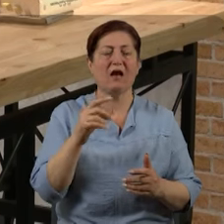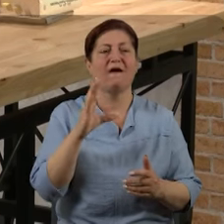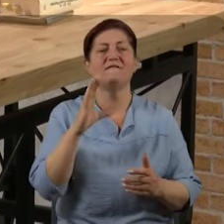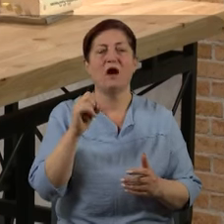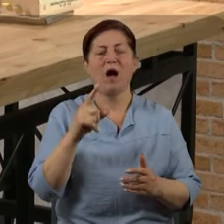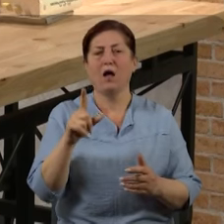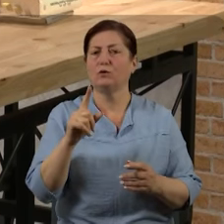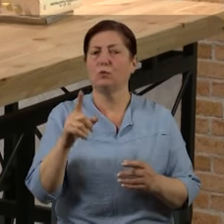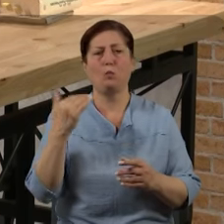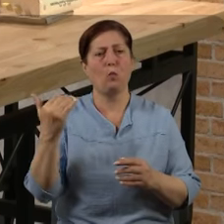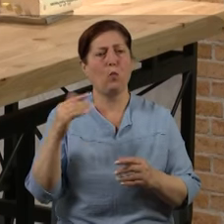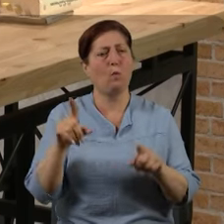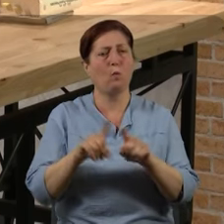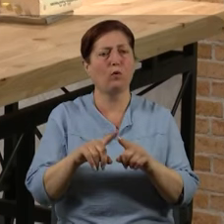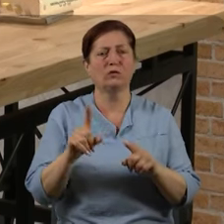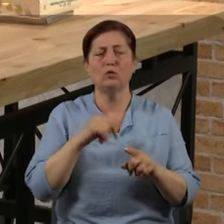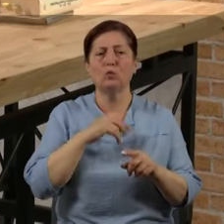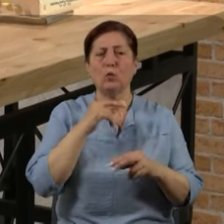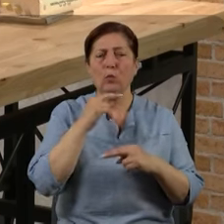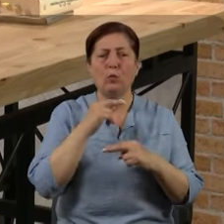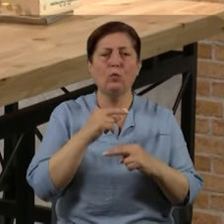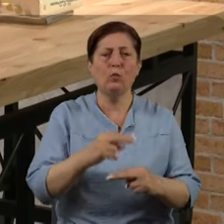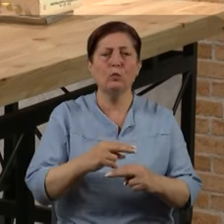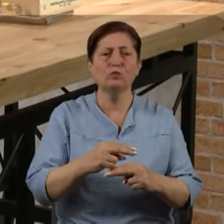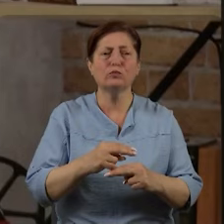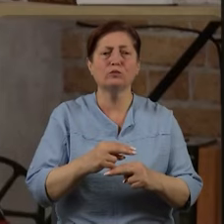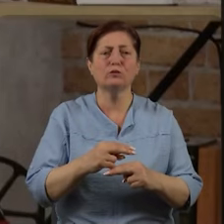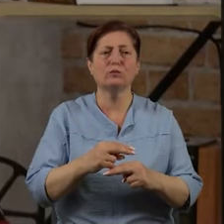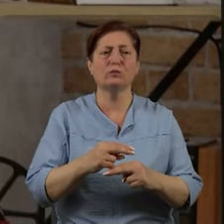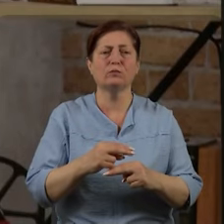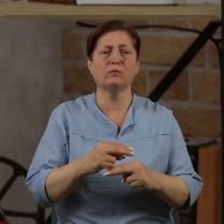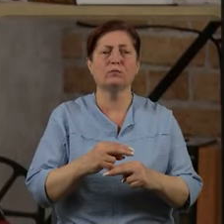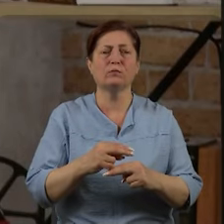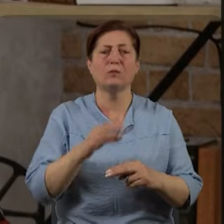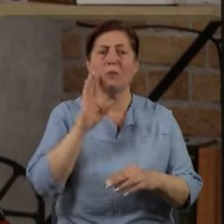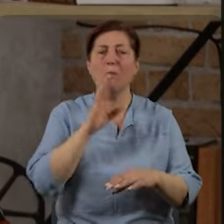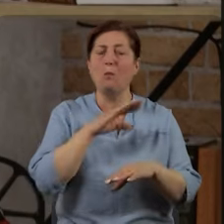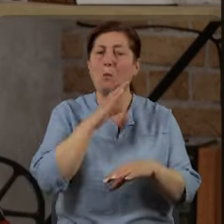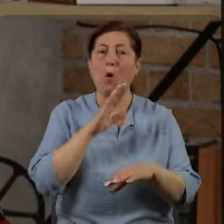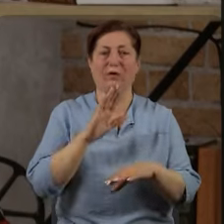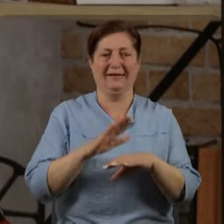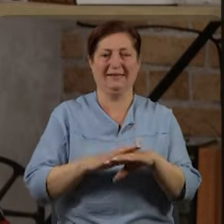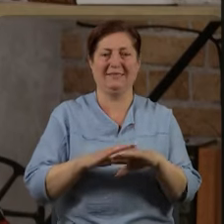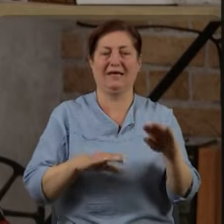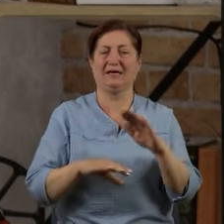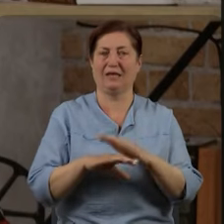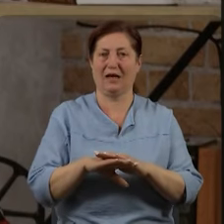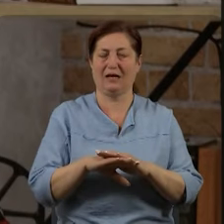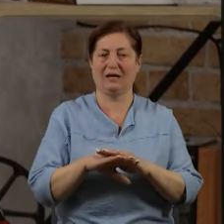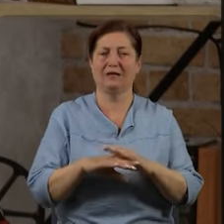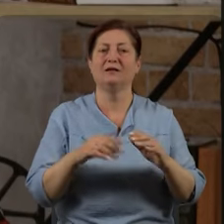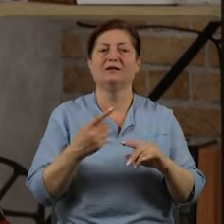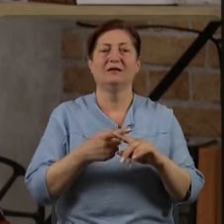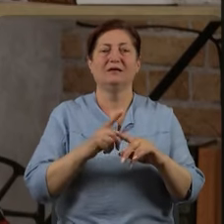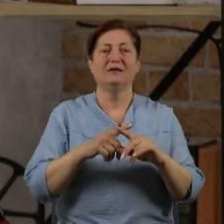եթե ուշադիր նկատել ես, հատկապես ուշադրություն են գրավում մոր մատները, մոր ձեռքերը, բայց ի՞նչն է այստեղ շատ